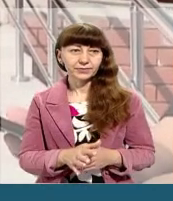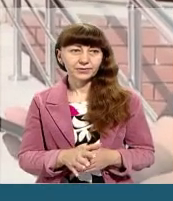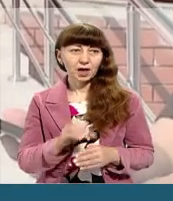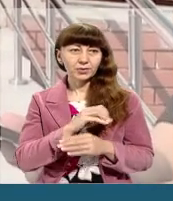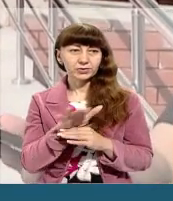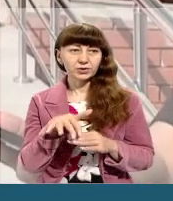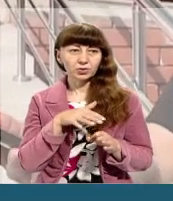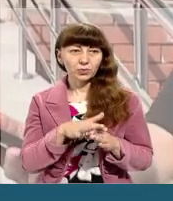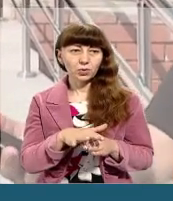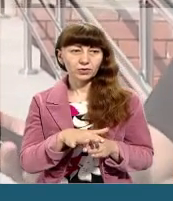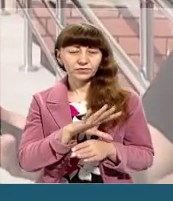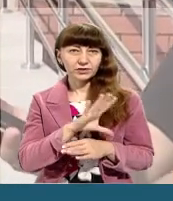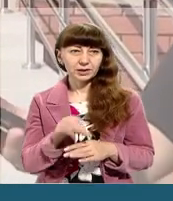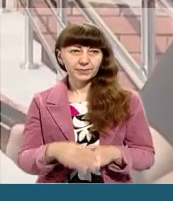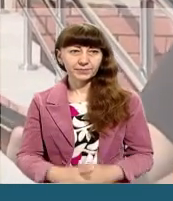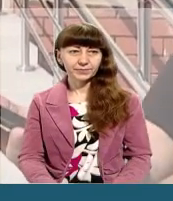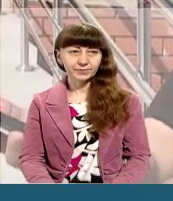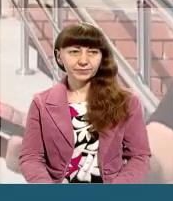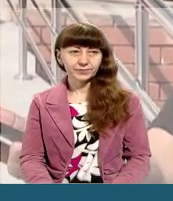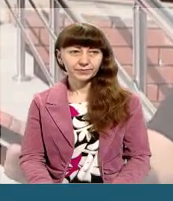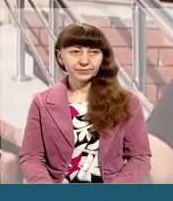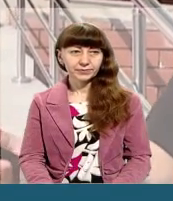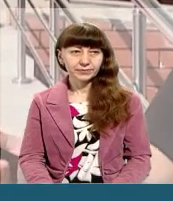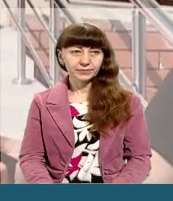Экипировано полностью всем медицинским оборудованием необходимым.